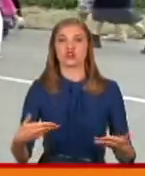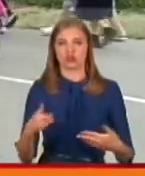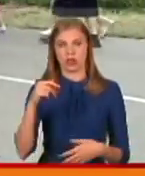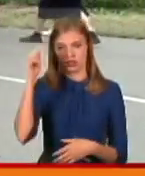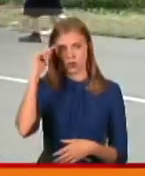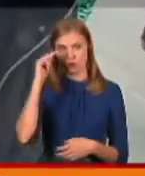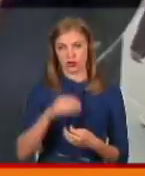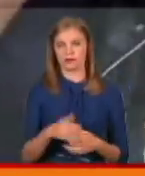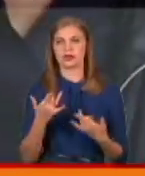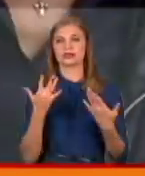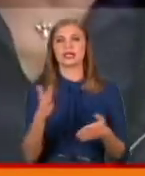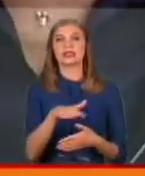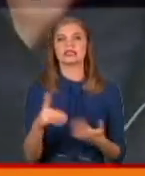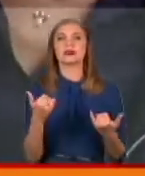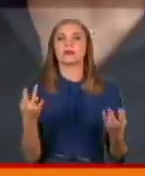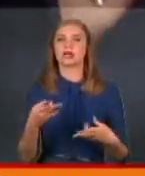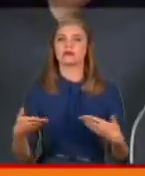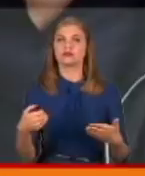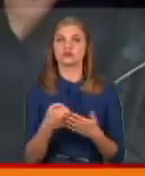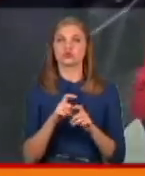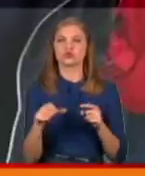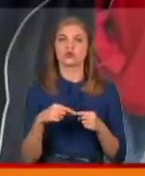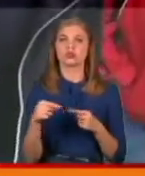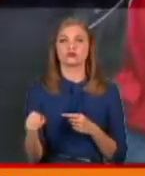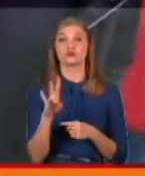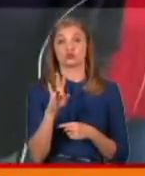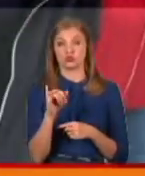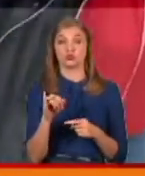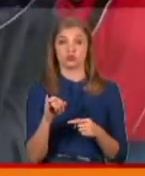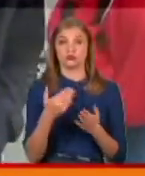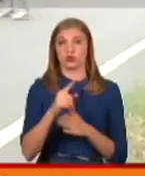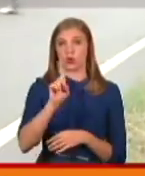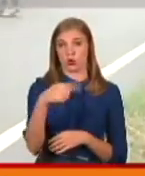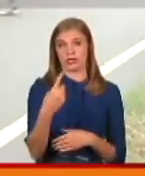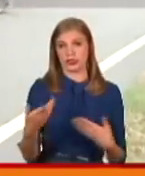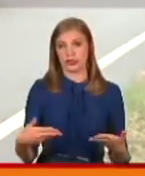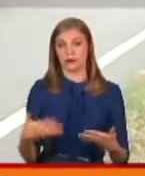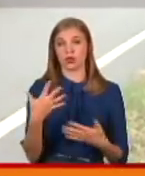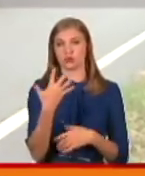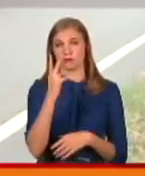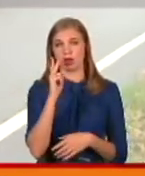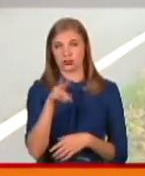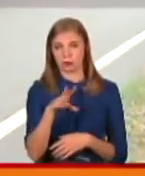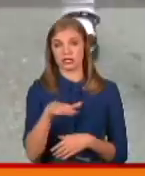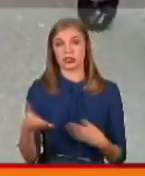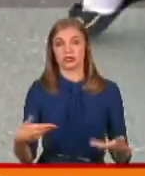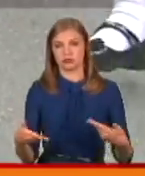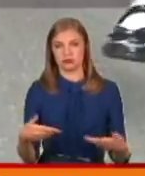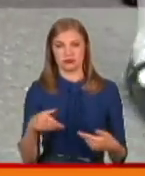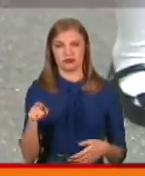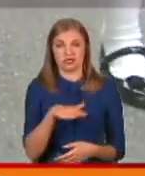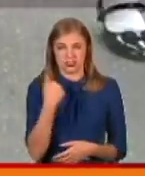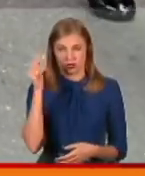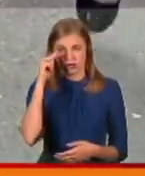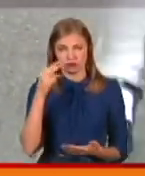на уроки. Скільки дітям тепер треба йти до школи? Ну, в такому темпі десь година. Якщо 5 кілометрів діти пройдуть, вони не